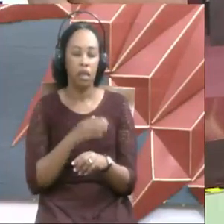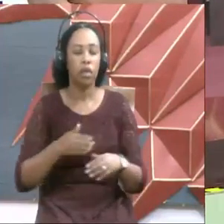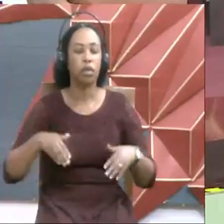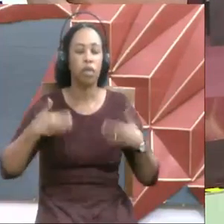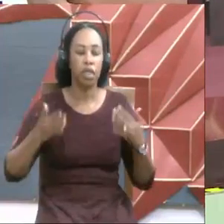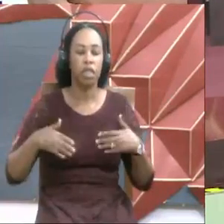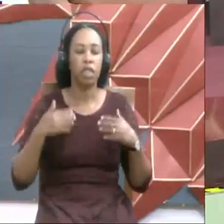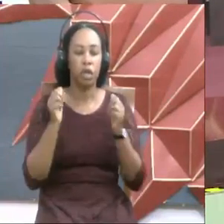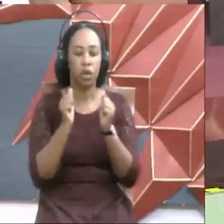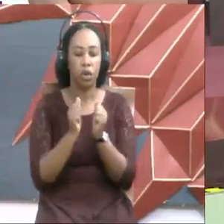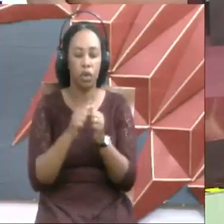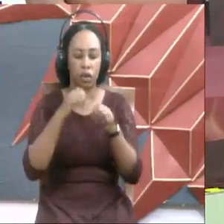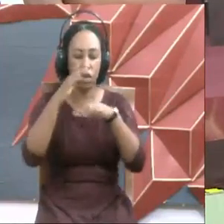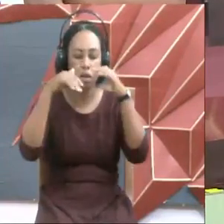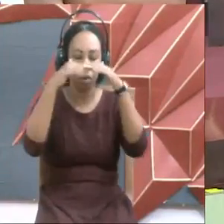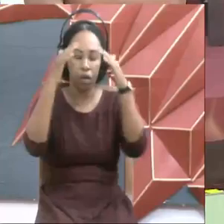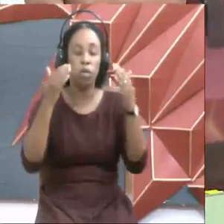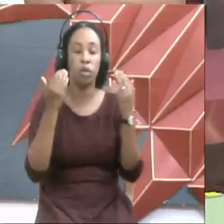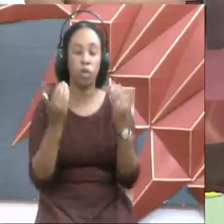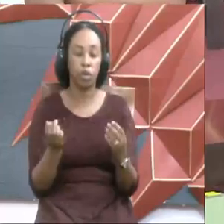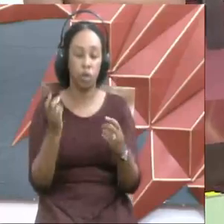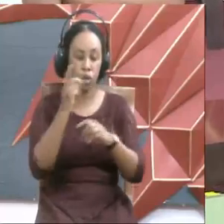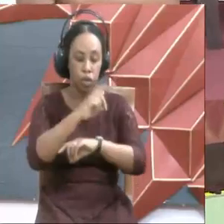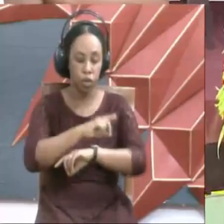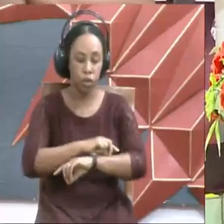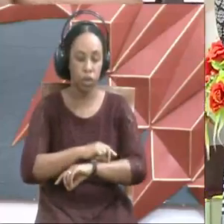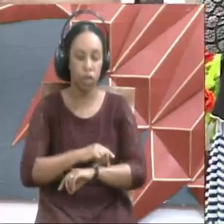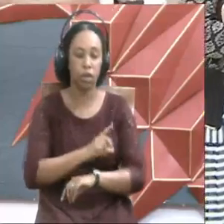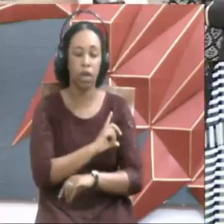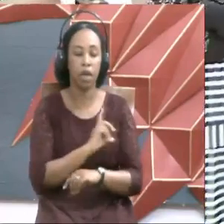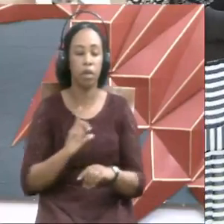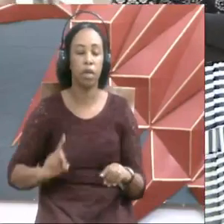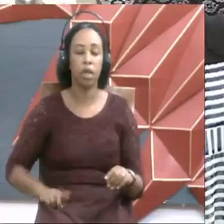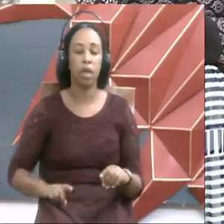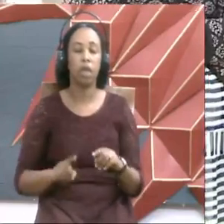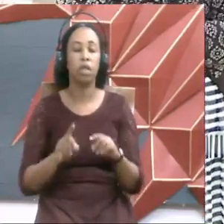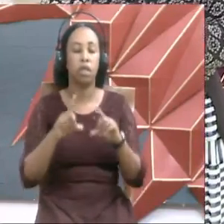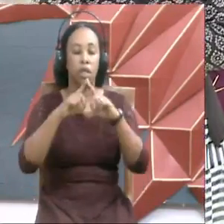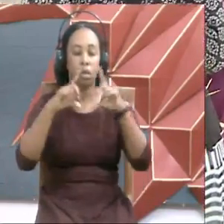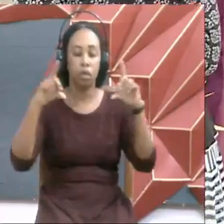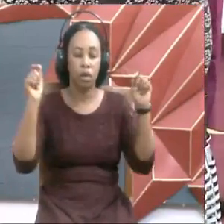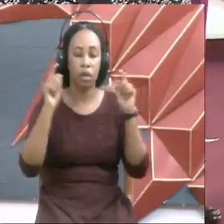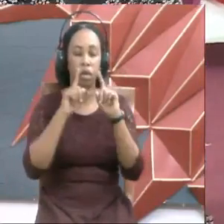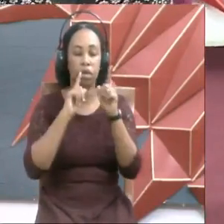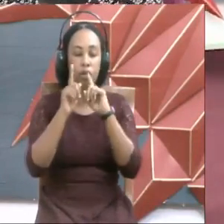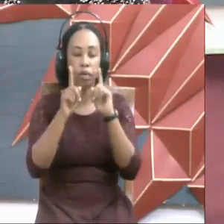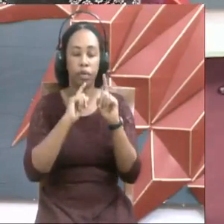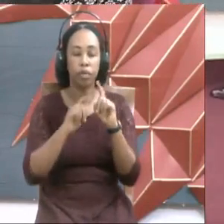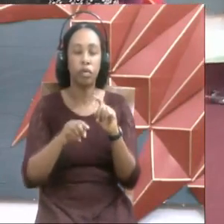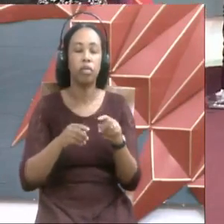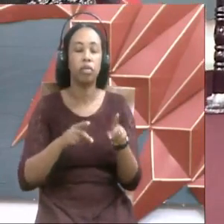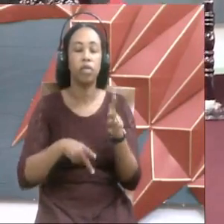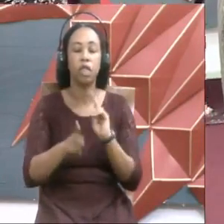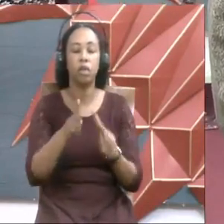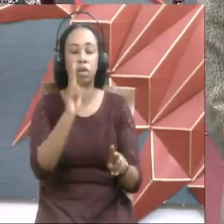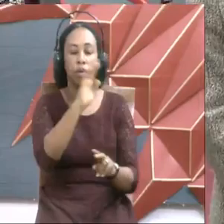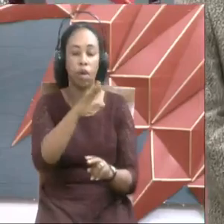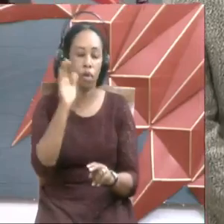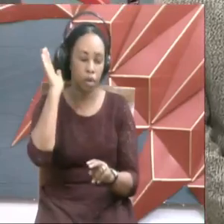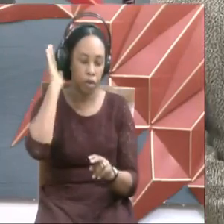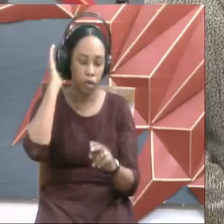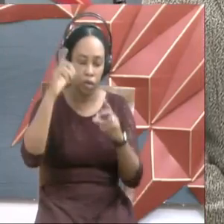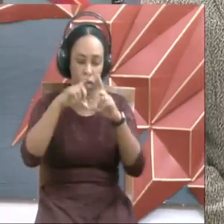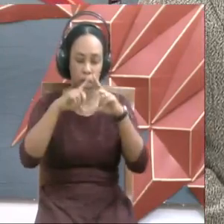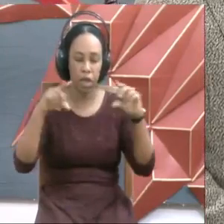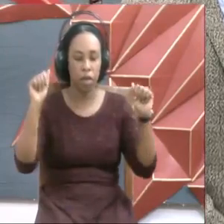n'ijuru kubw'uyu munsi mwami. Kandi ijambo ryawe rimaje kutubwira ko abawe bumva amagambo yawe